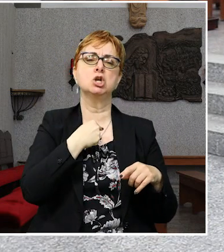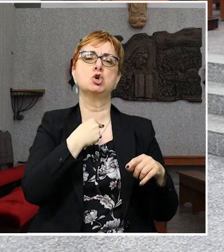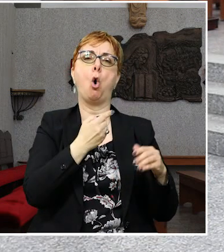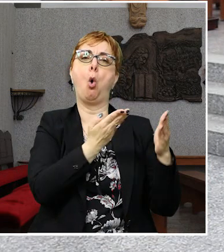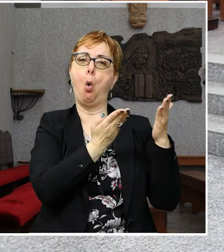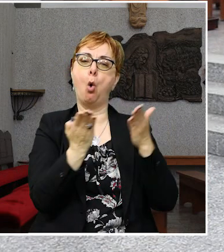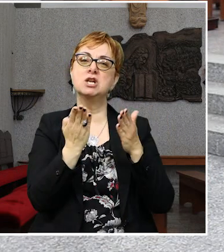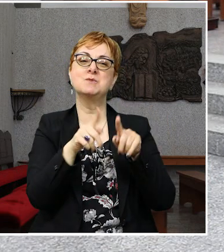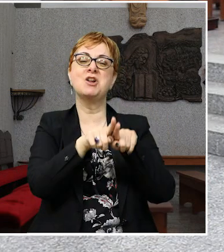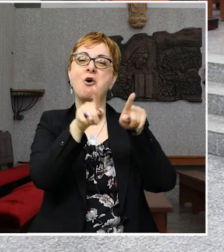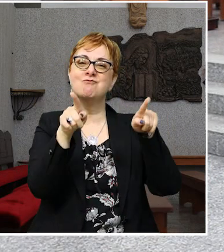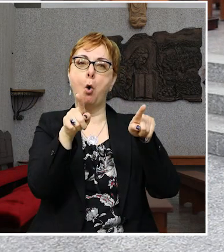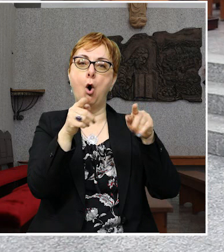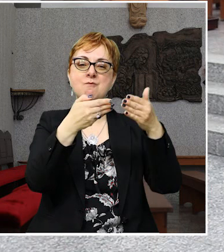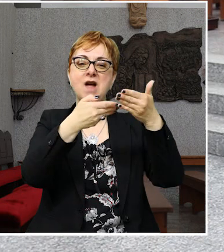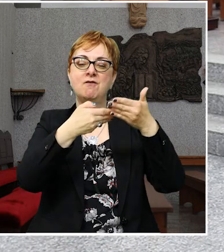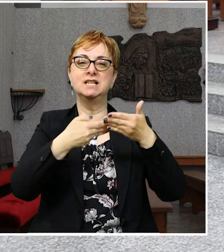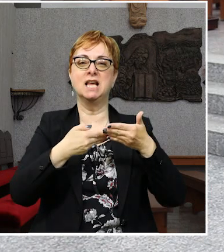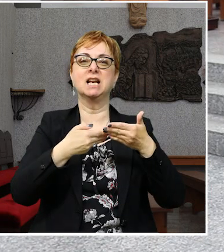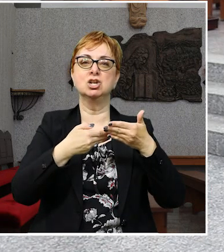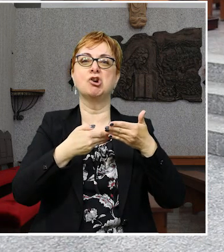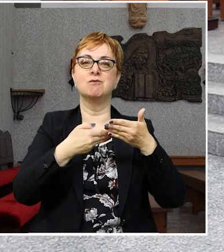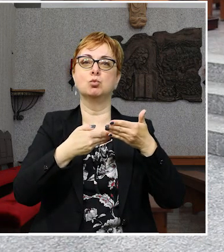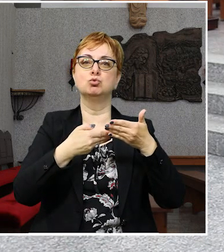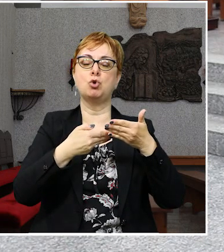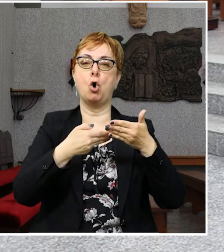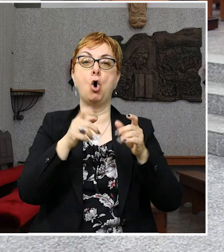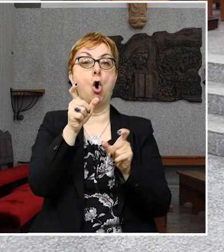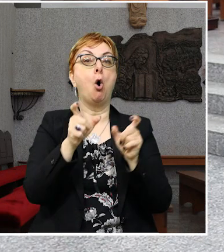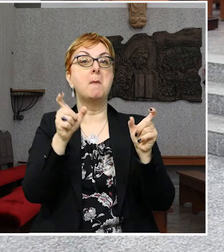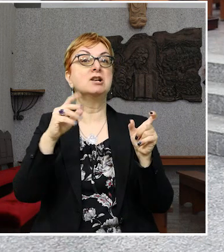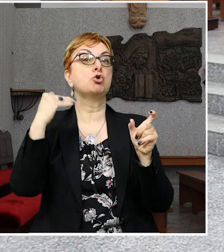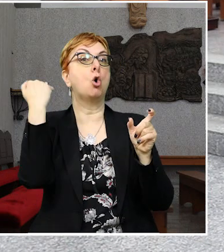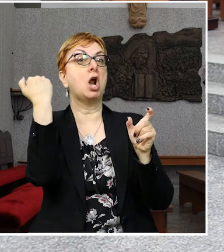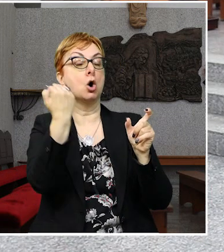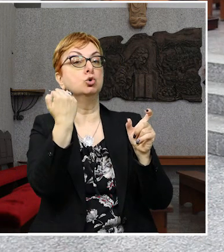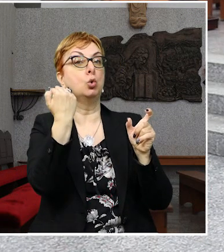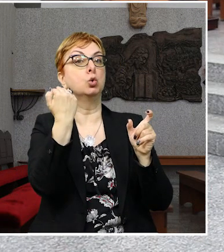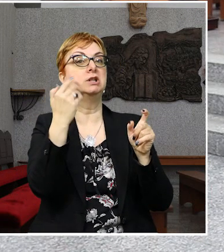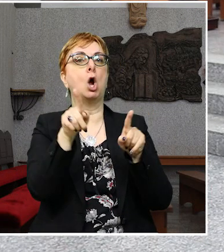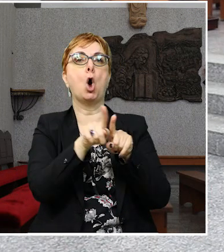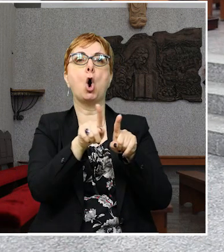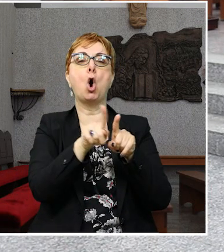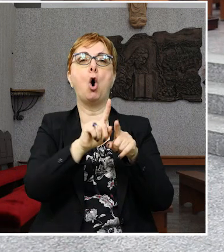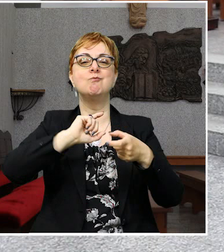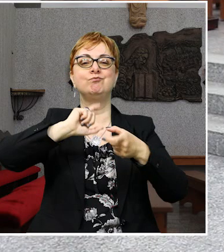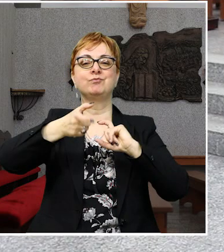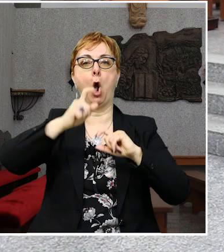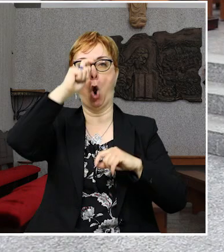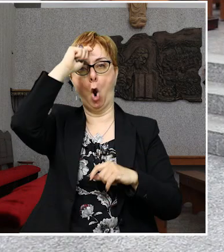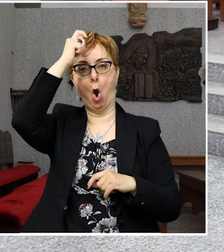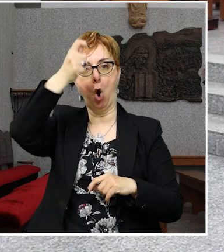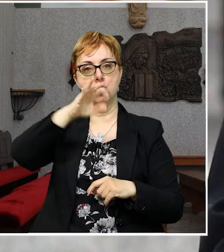ospite e voi mi riceveste, e a tutti sia reso